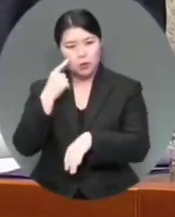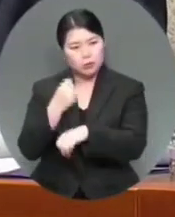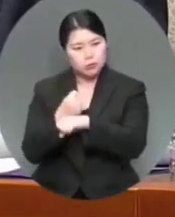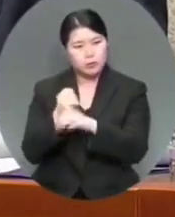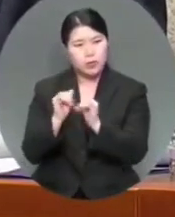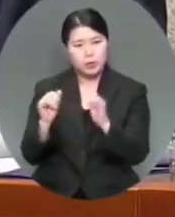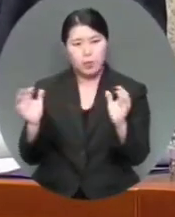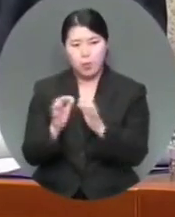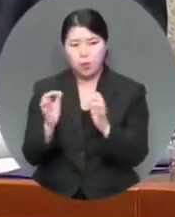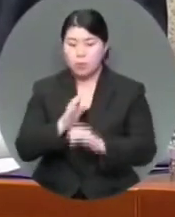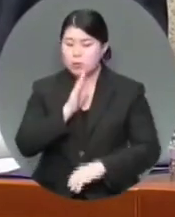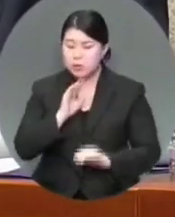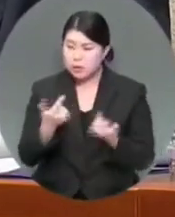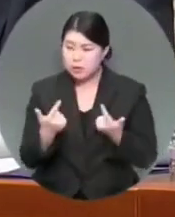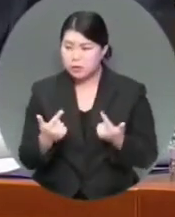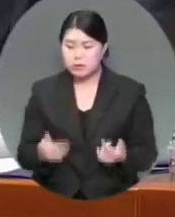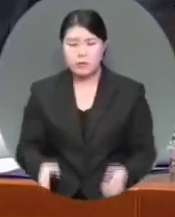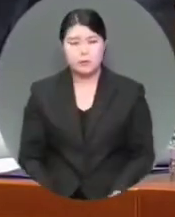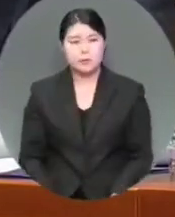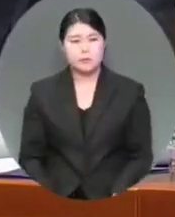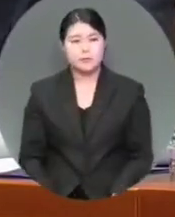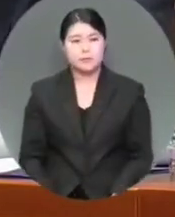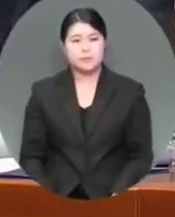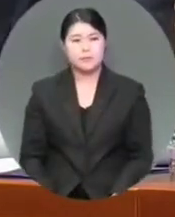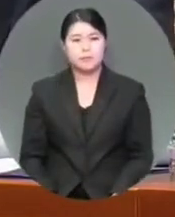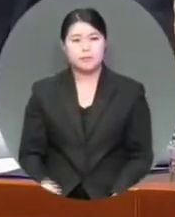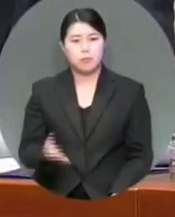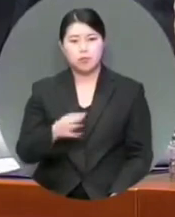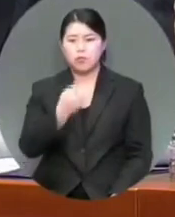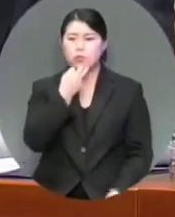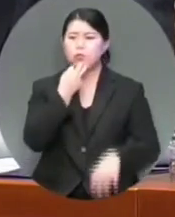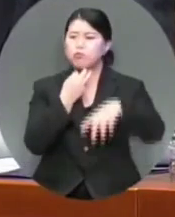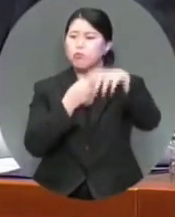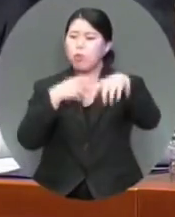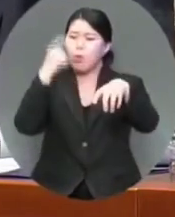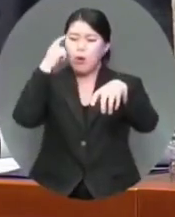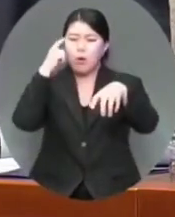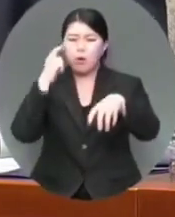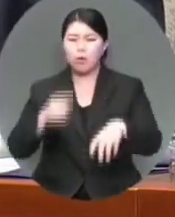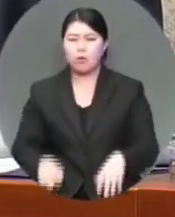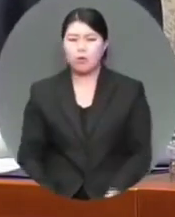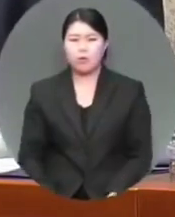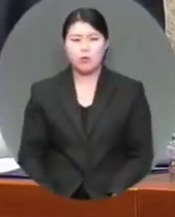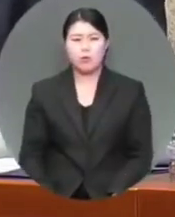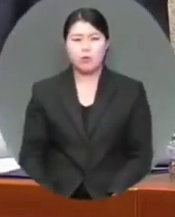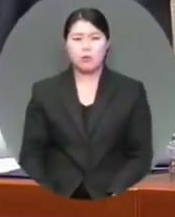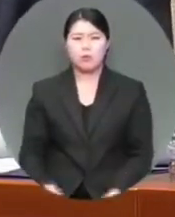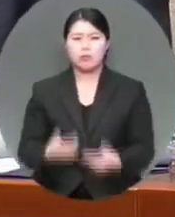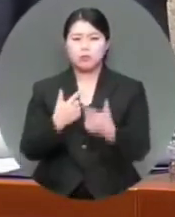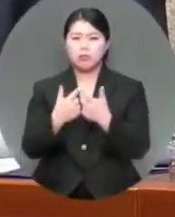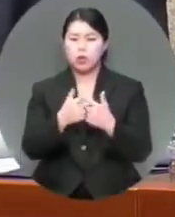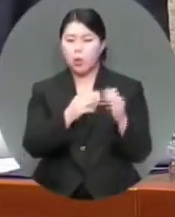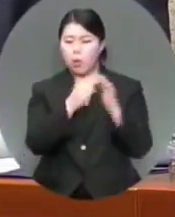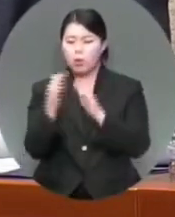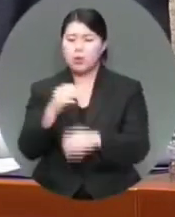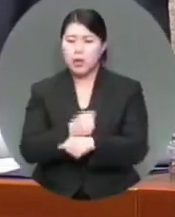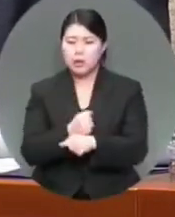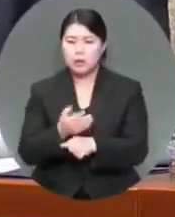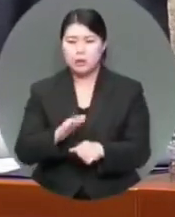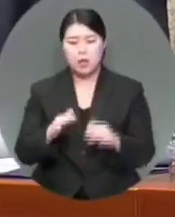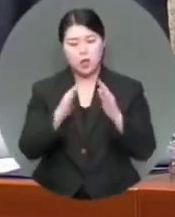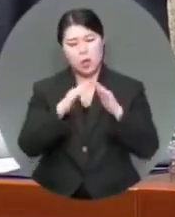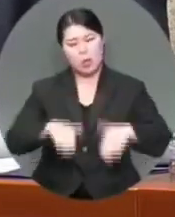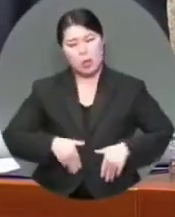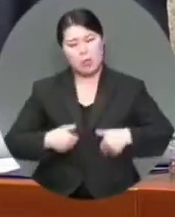연구자들이 모여서 해야 되는 거 아닙니까? 그런데 원안이는 서울에 있어요. 위원님 말씀하신 대로 하지 않으니까 뭐 전라도도 가야